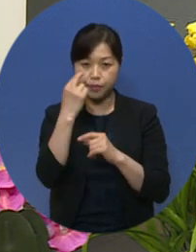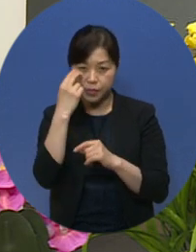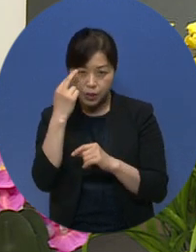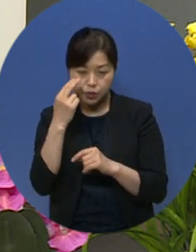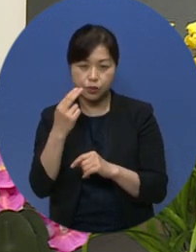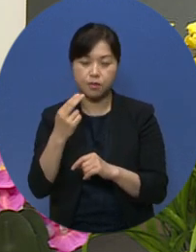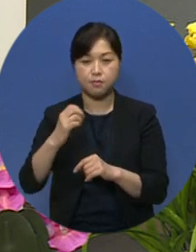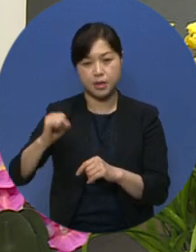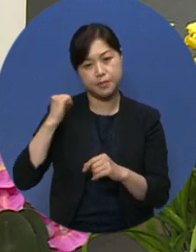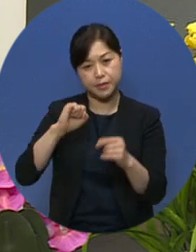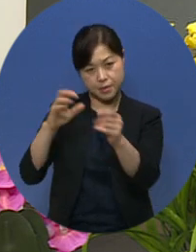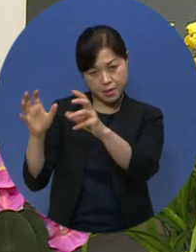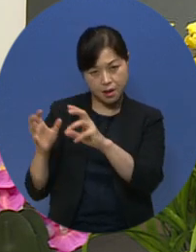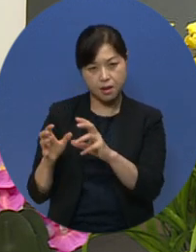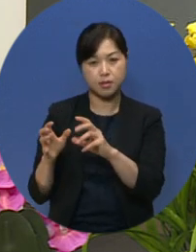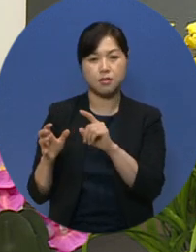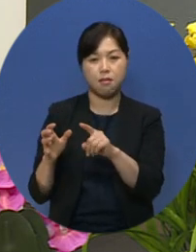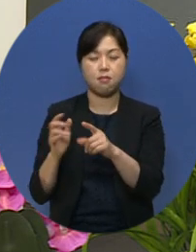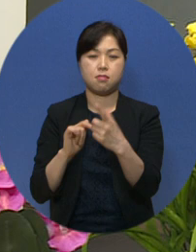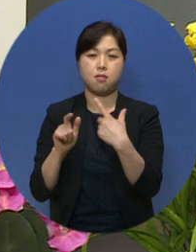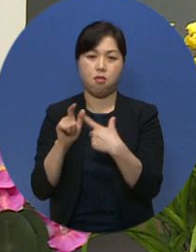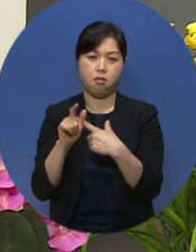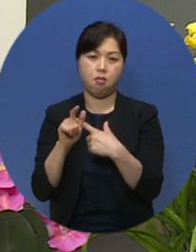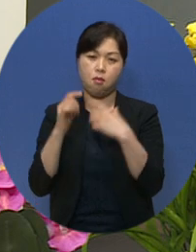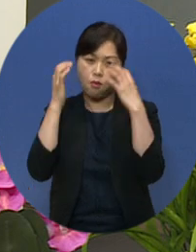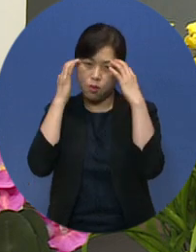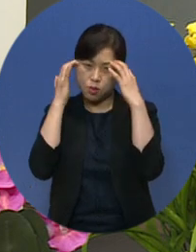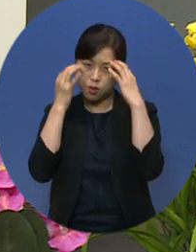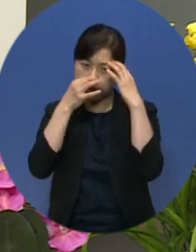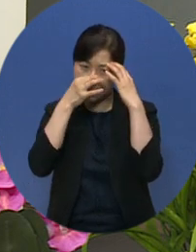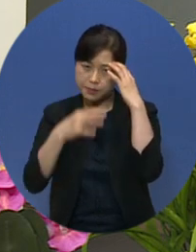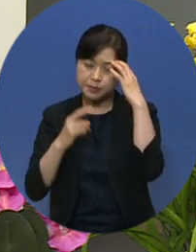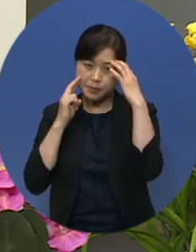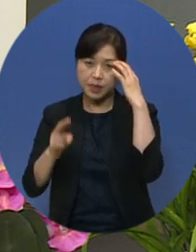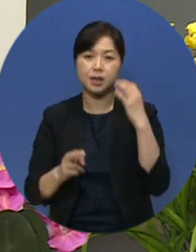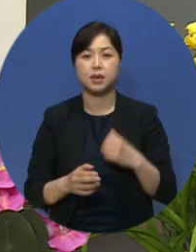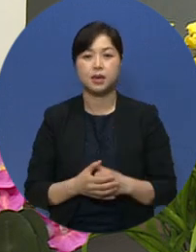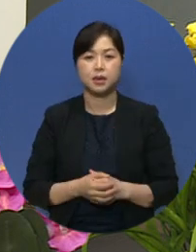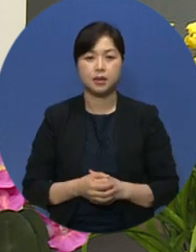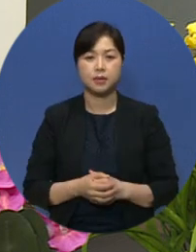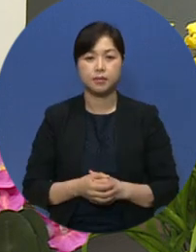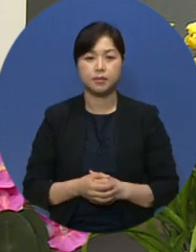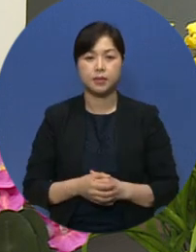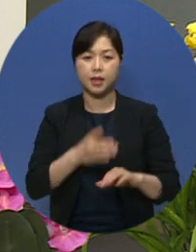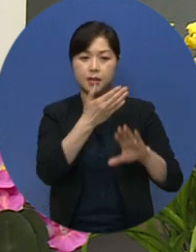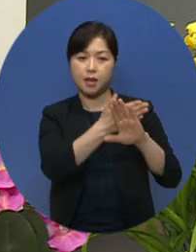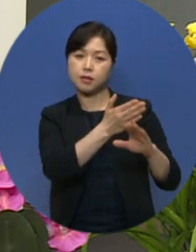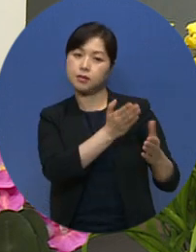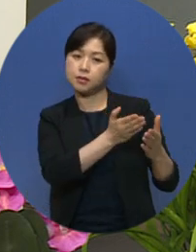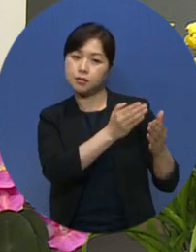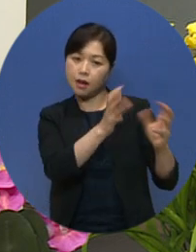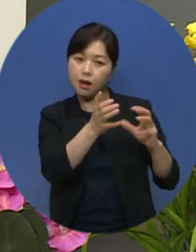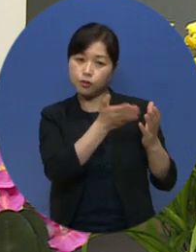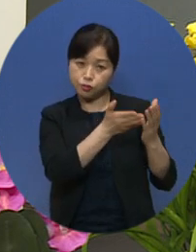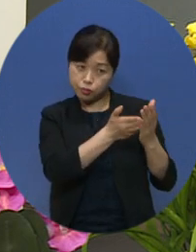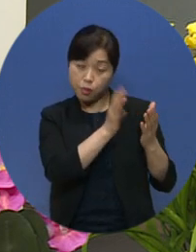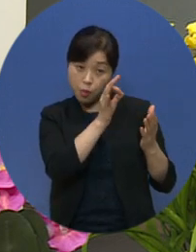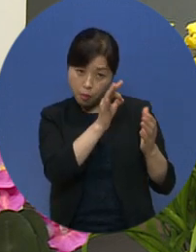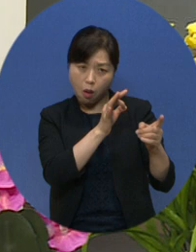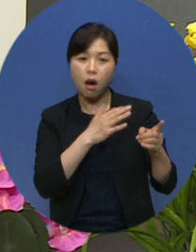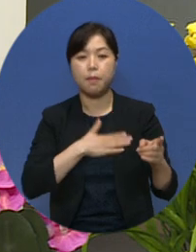돋아 마찬가지로 더 지금 씨만 고통을 받고 있다고 해외뉴스 로 우리가 접하고